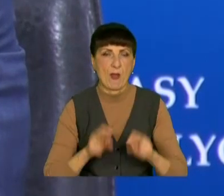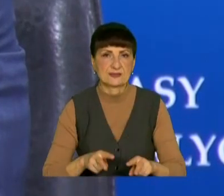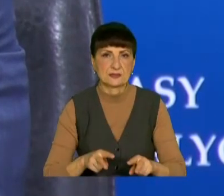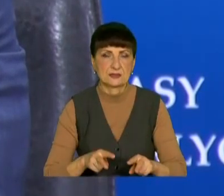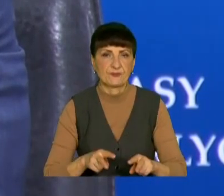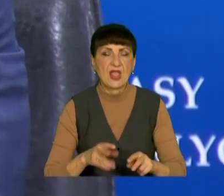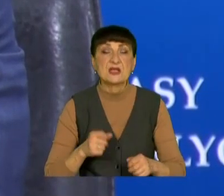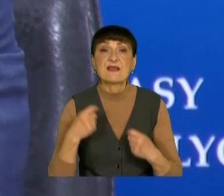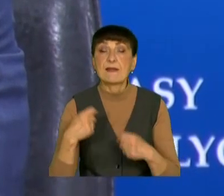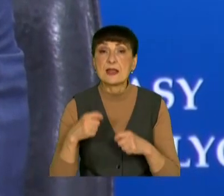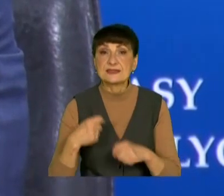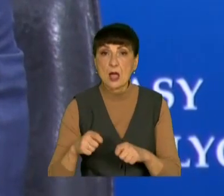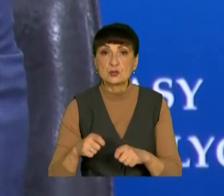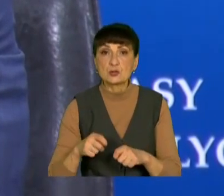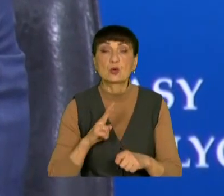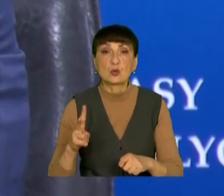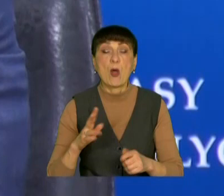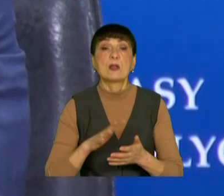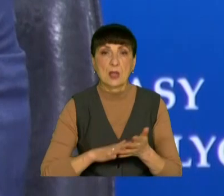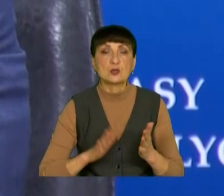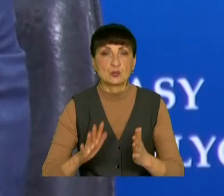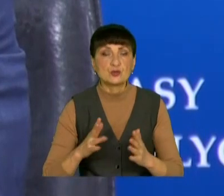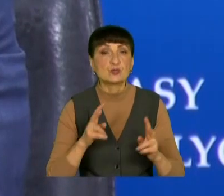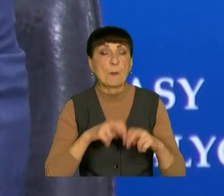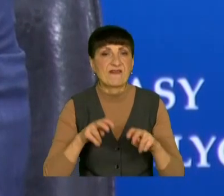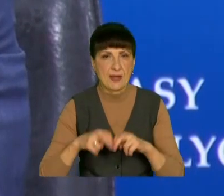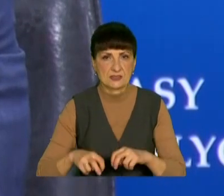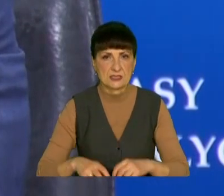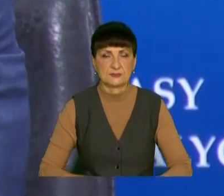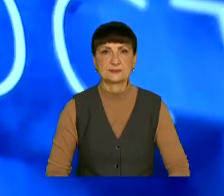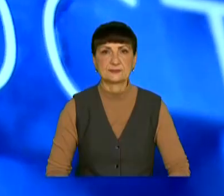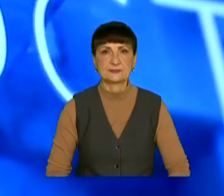За реализацию, куда будет продавать, мы дальше сейчас будем мониторить.